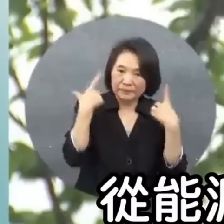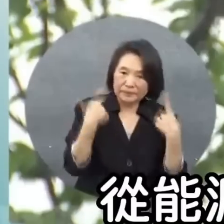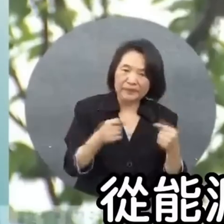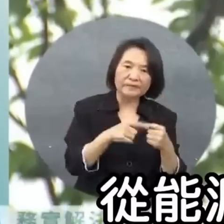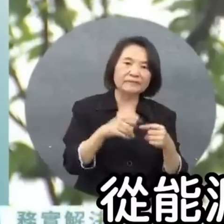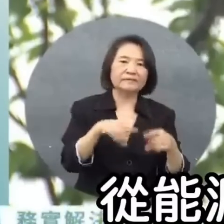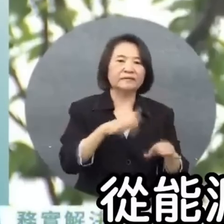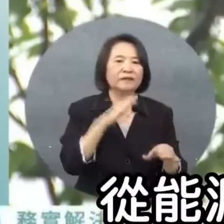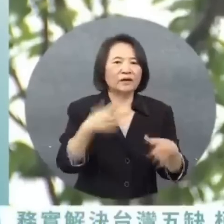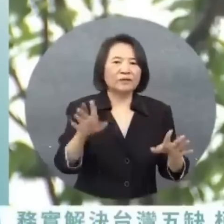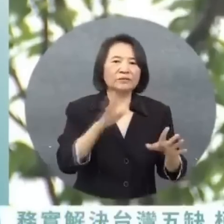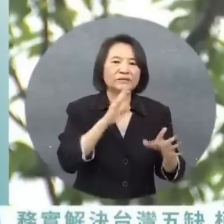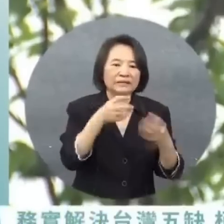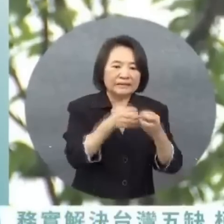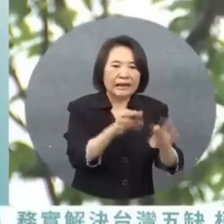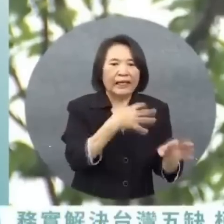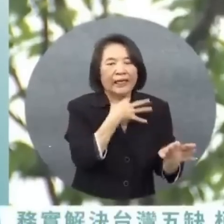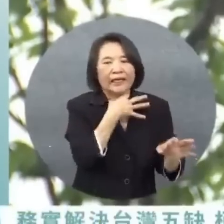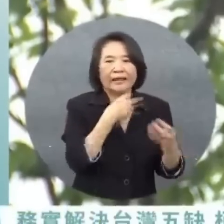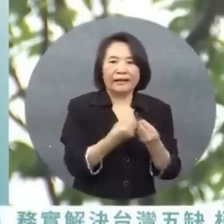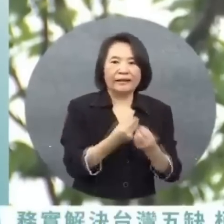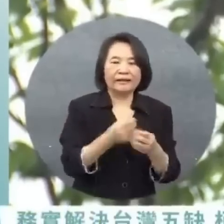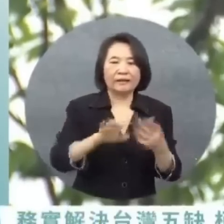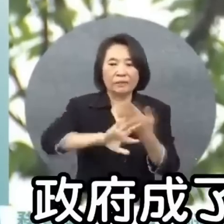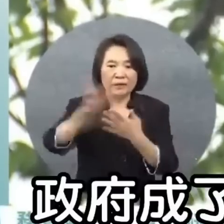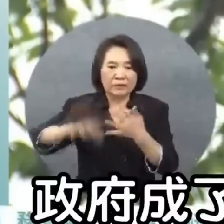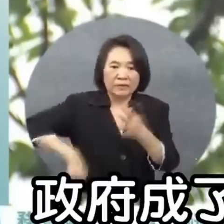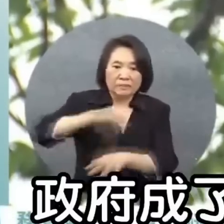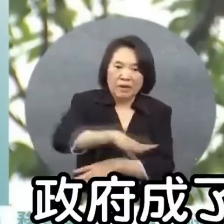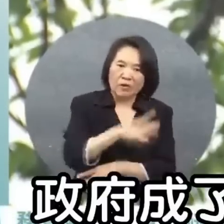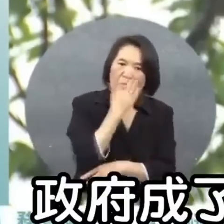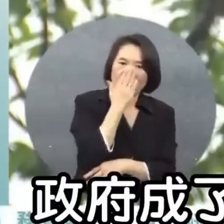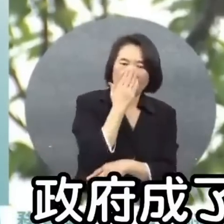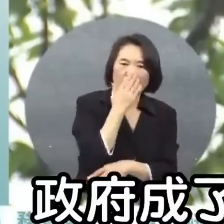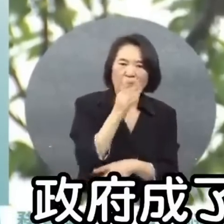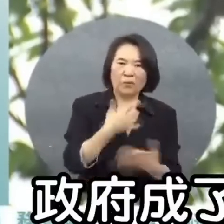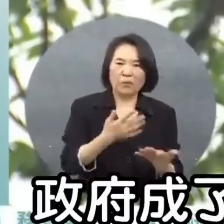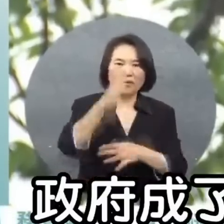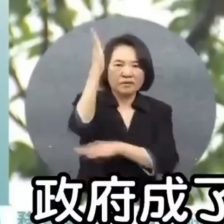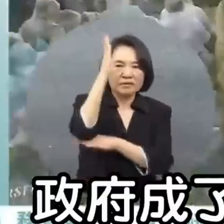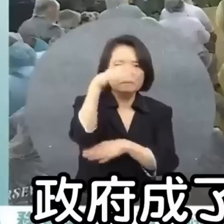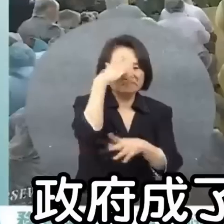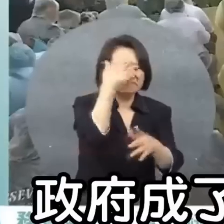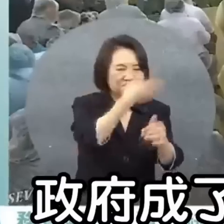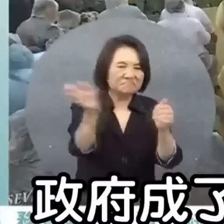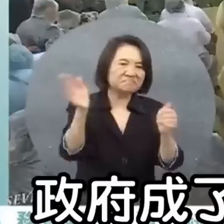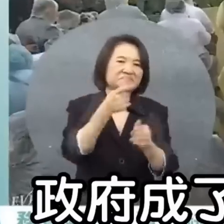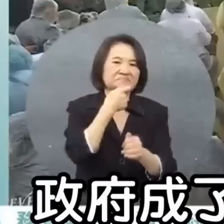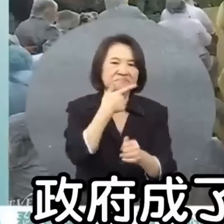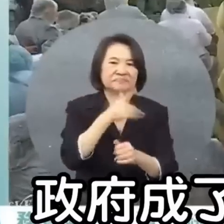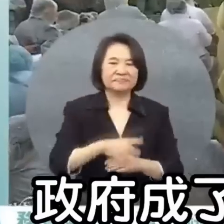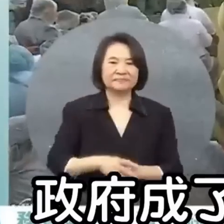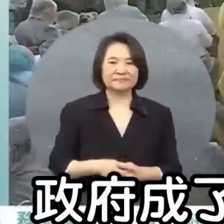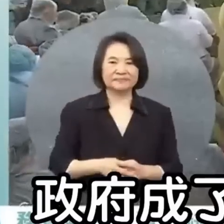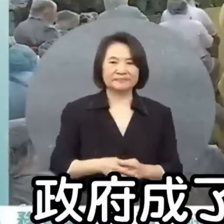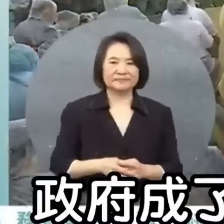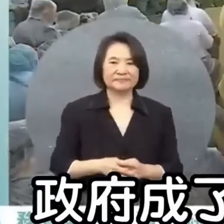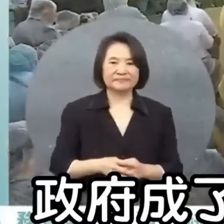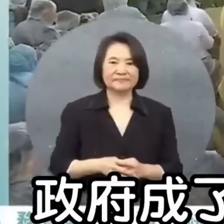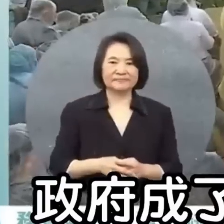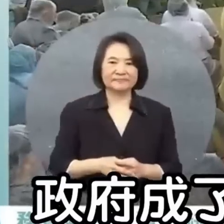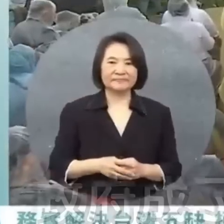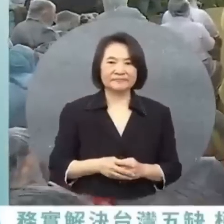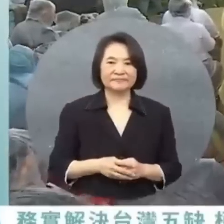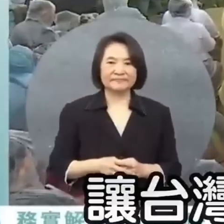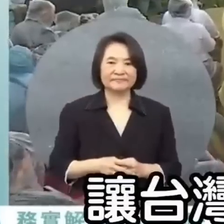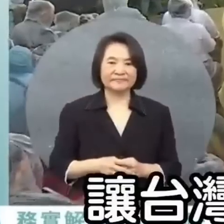缺，甚至缺蛋，让外资却步，政府成的企业投资最不可靠的因